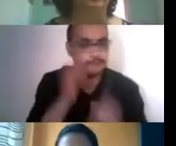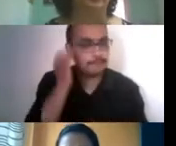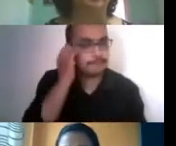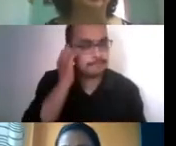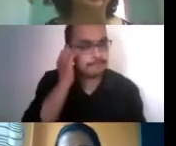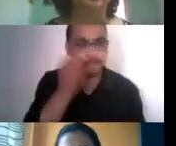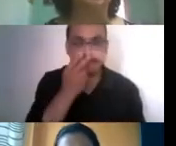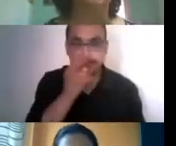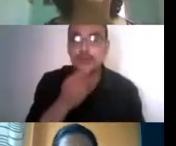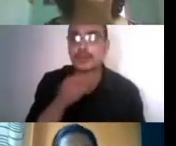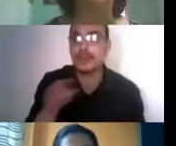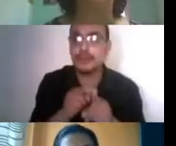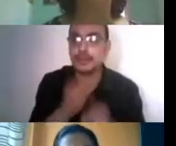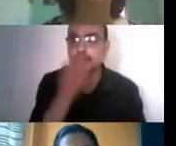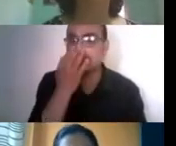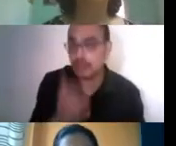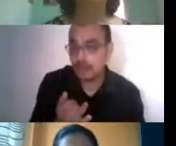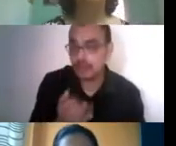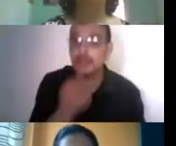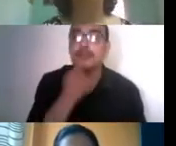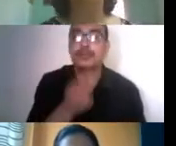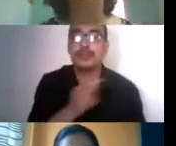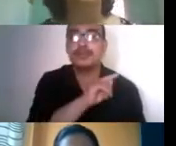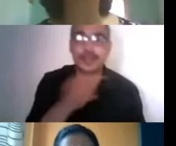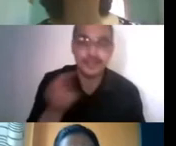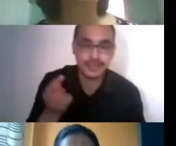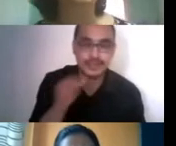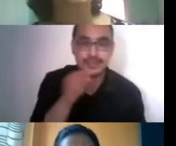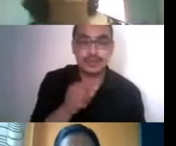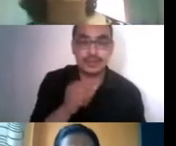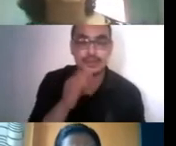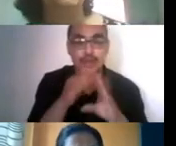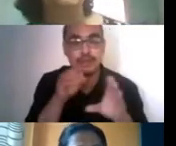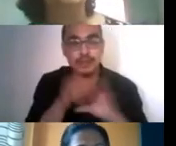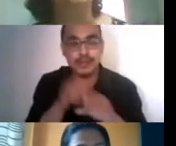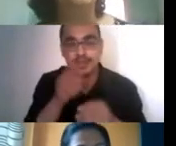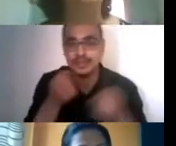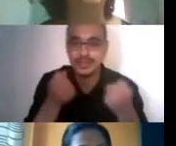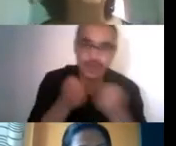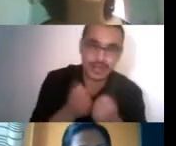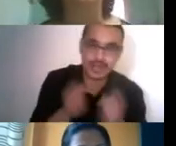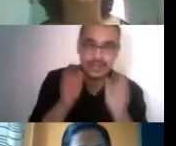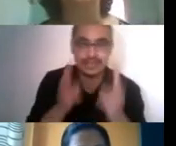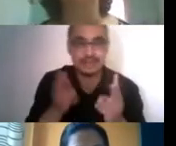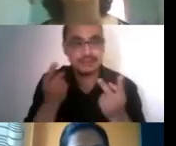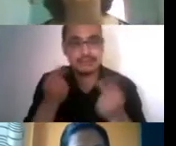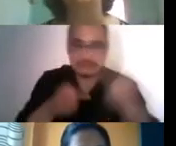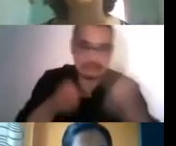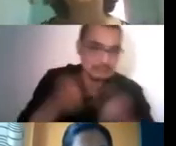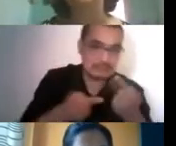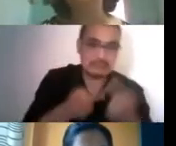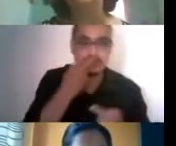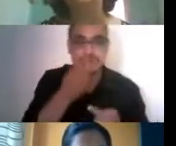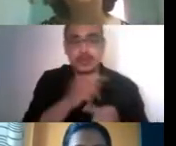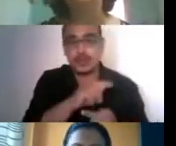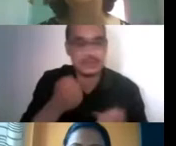हो भने पनि के देखिन्छ त भन्दाखेरि, कहिलेकाहीँ त्यो घरमा असाध्यै लडाइँ झगडा एकदमै धुन्दान भएको देख्छौँ, कहिले फेरि